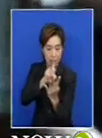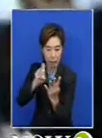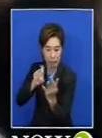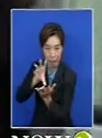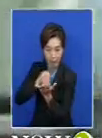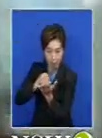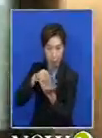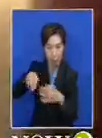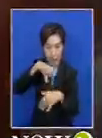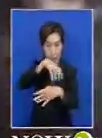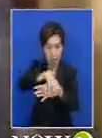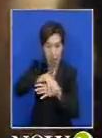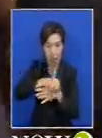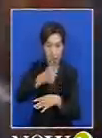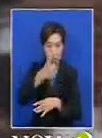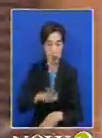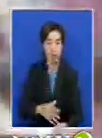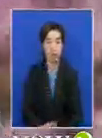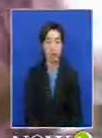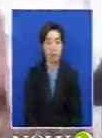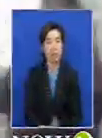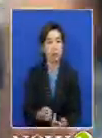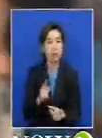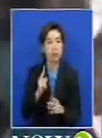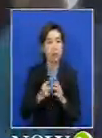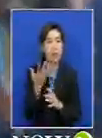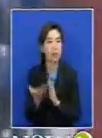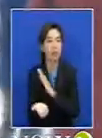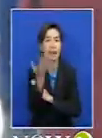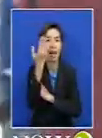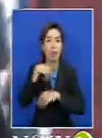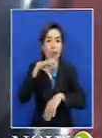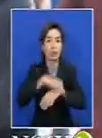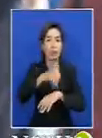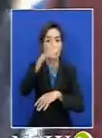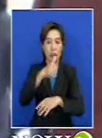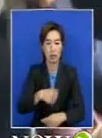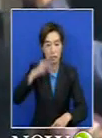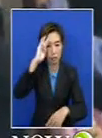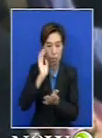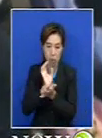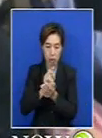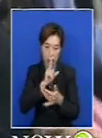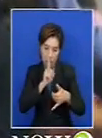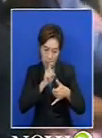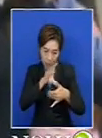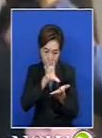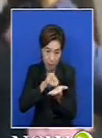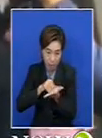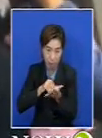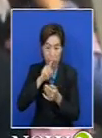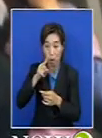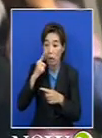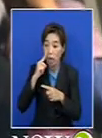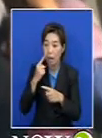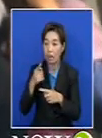สามารถควบคุมตัวผู้ต้องหาทั้ง4คนได้แล้วนะคะตั้งแต่ช่วงเช้าที่ผ่านมาทางพนักงานสอบสวนก็ยื่นคัดค้านประกันตัว